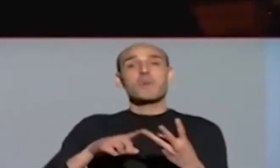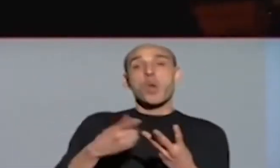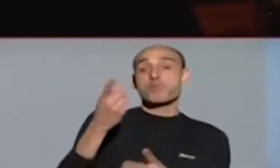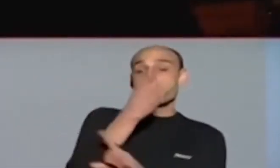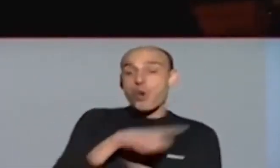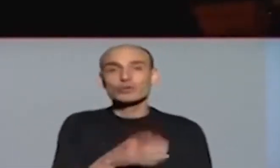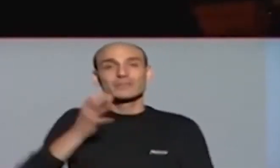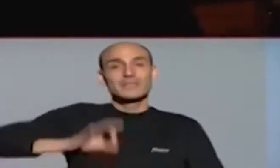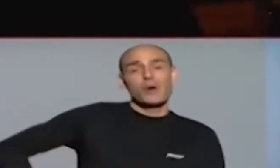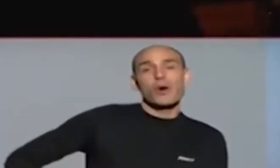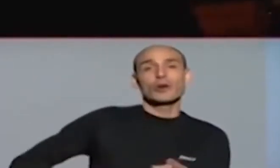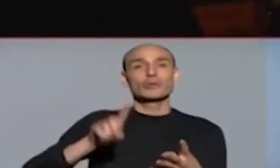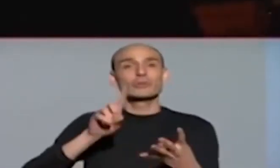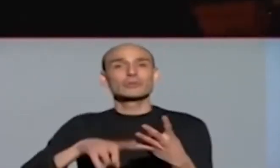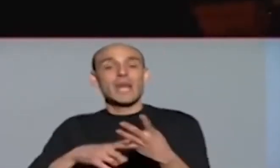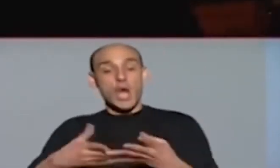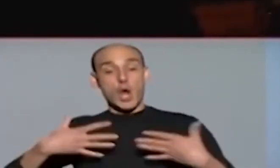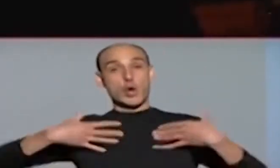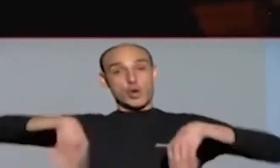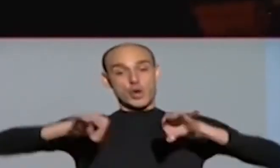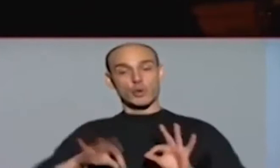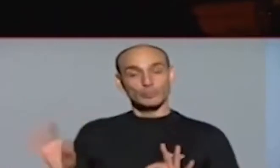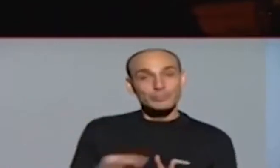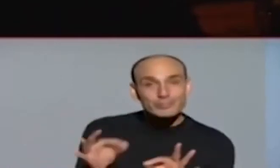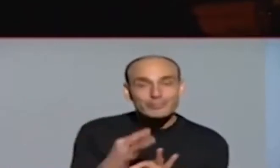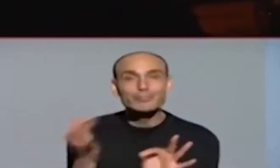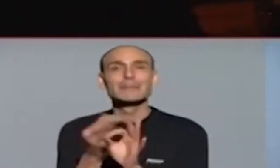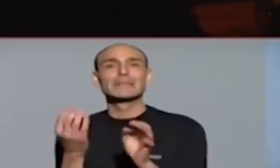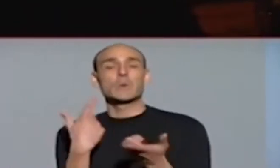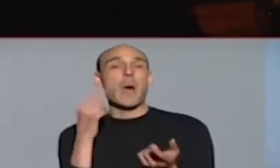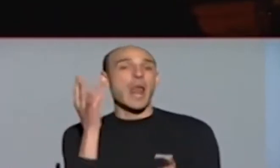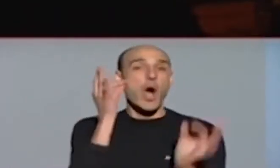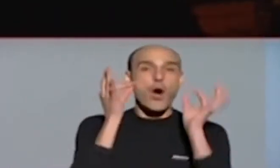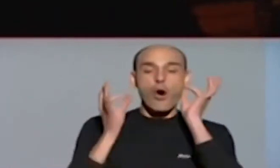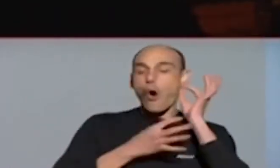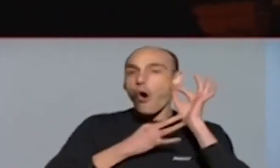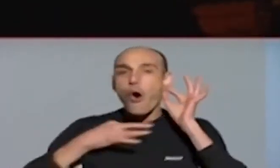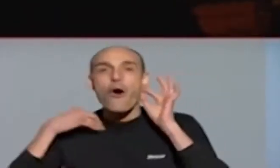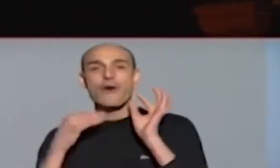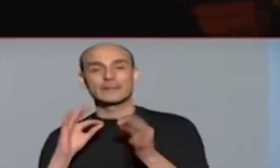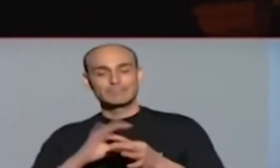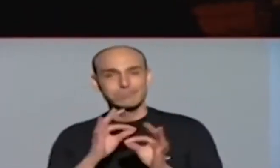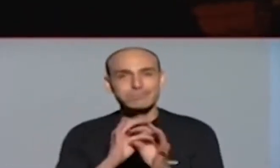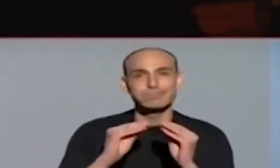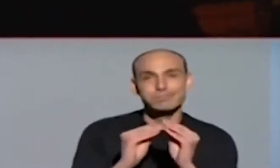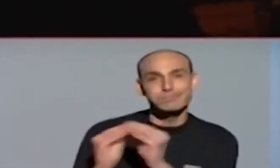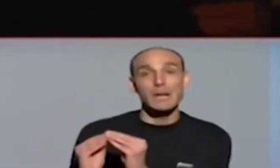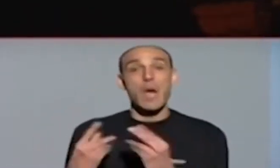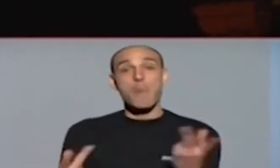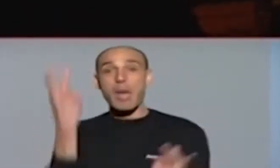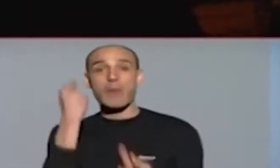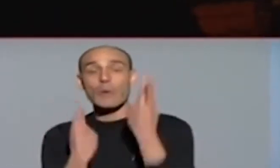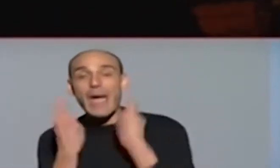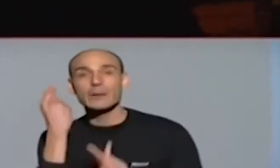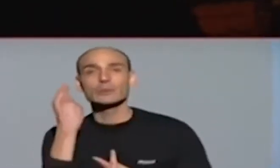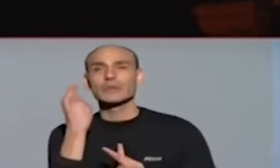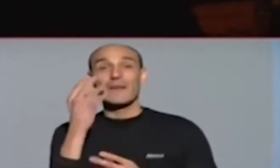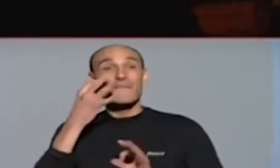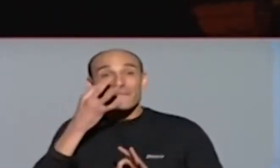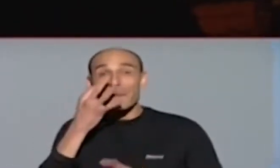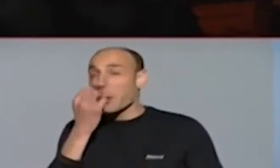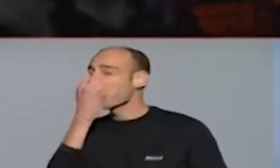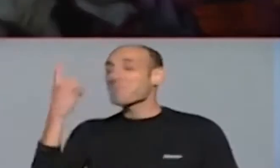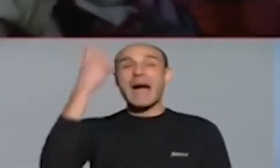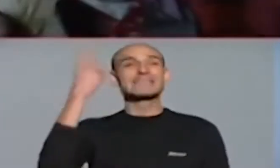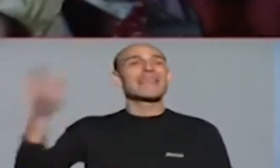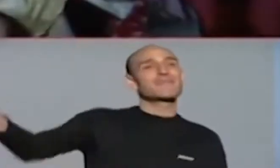músics, indumentaristes, orfebres, perruquers, però sobretot vosaltres,